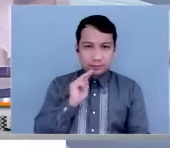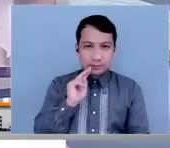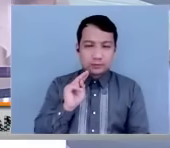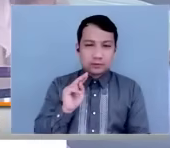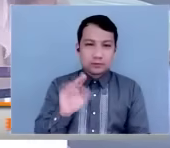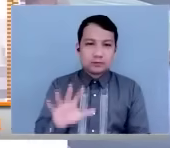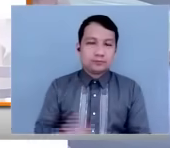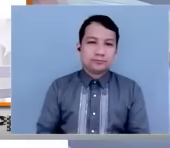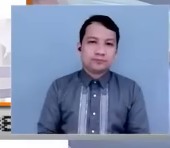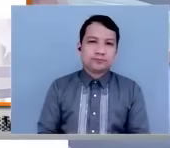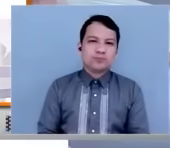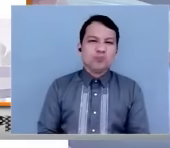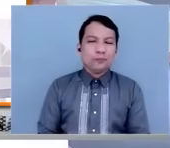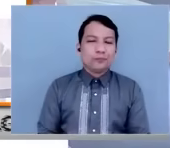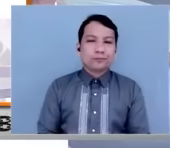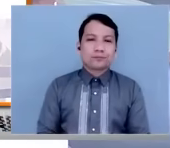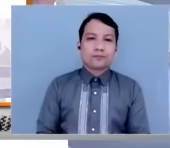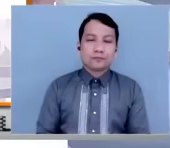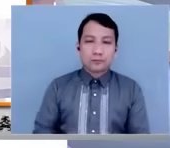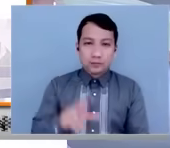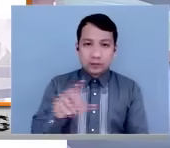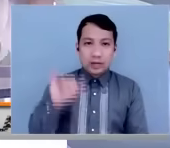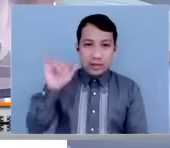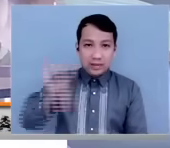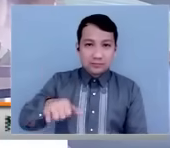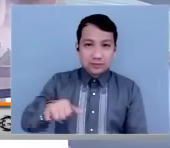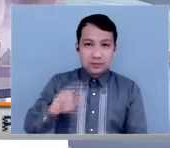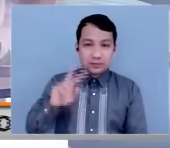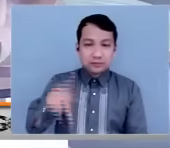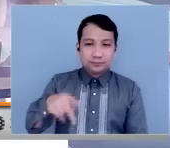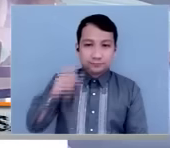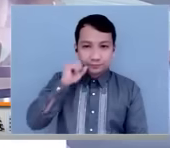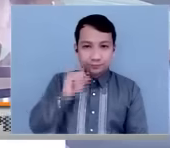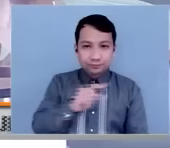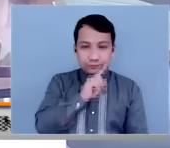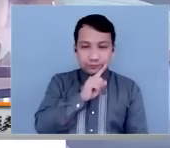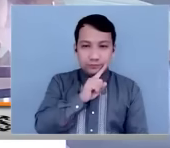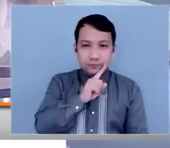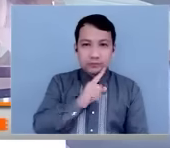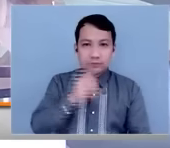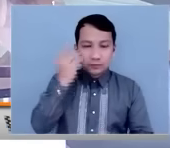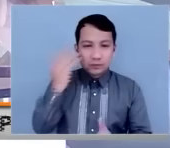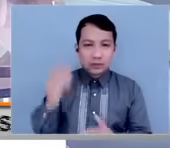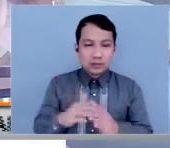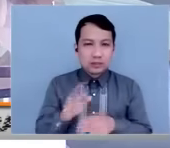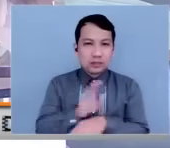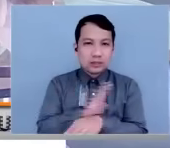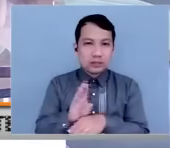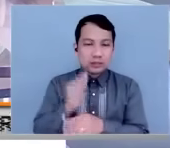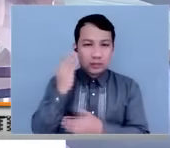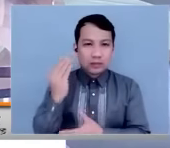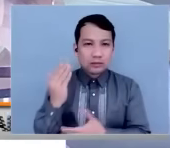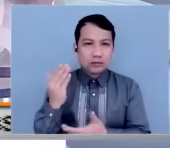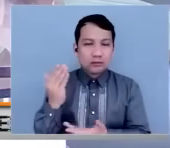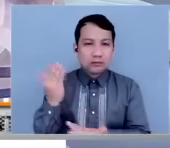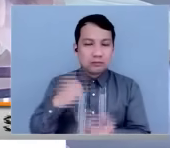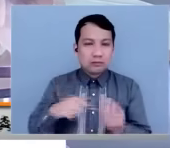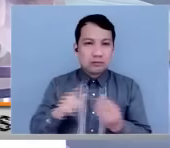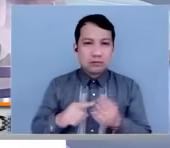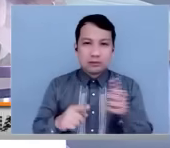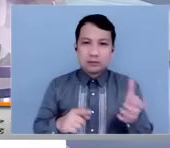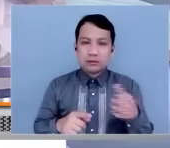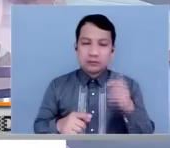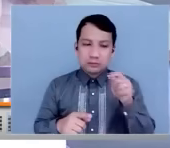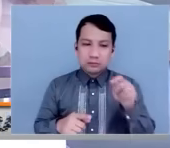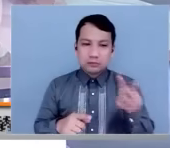kabilang sa no show sa zona si Vice President Sarah Duterte Abala kasi siya sa ibang bagay kaya't kahit sa tv o sa gadget